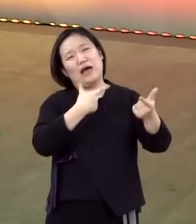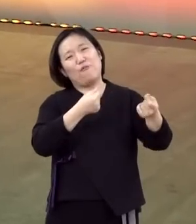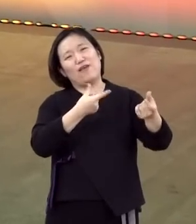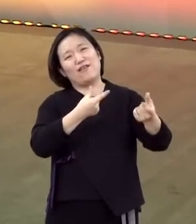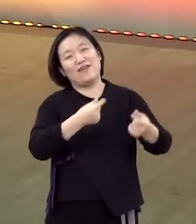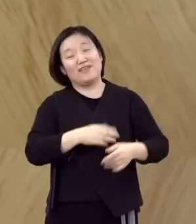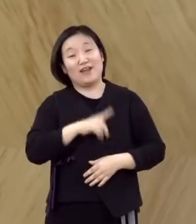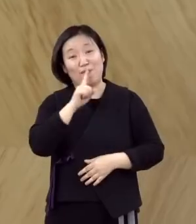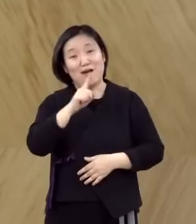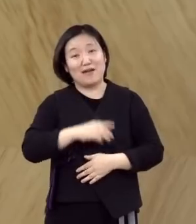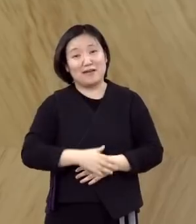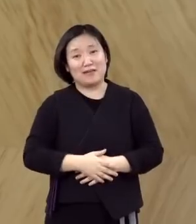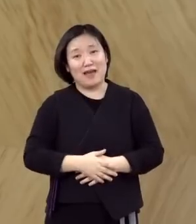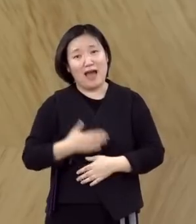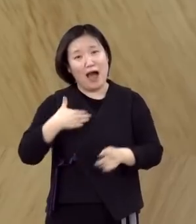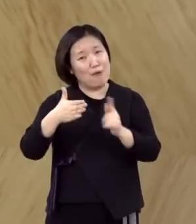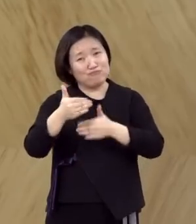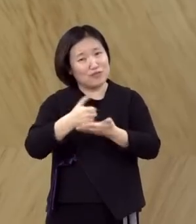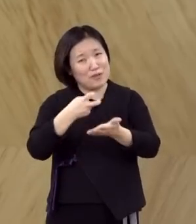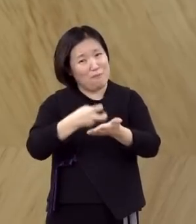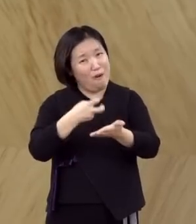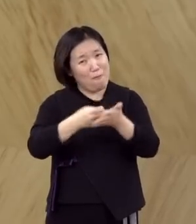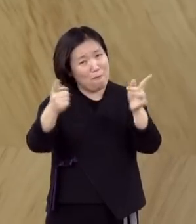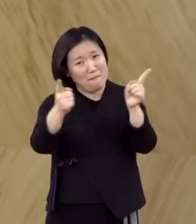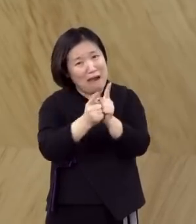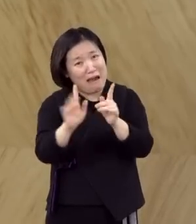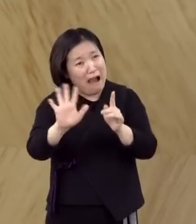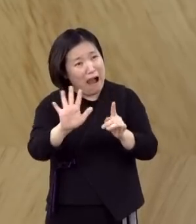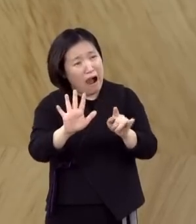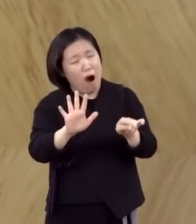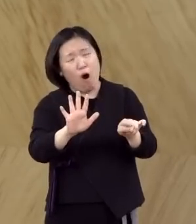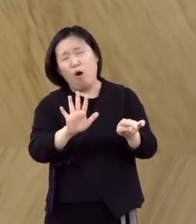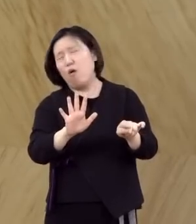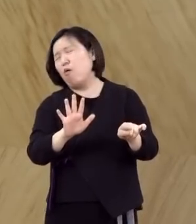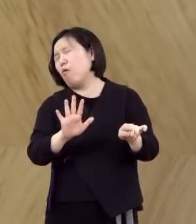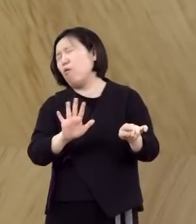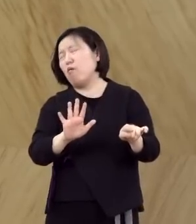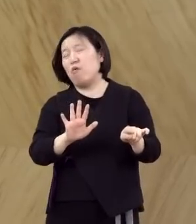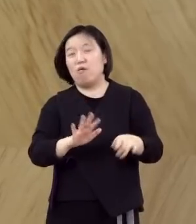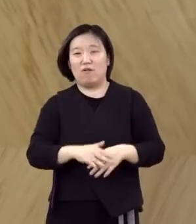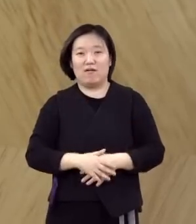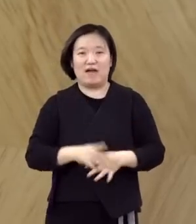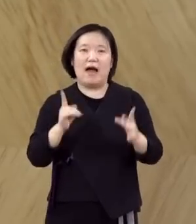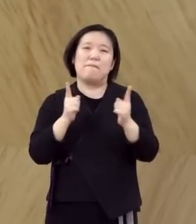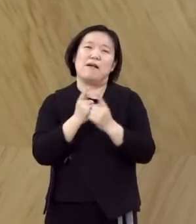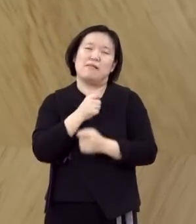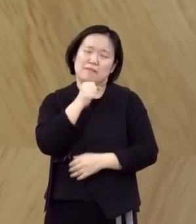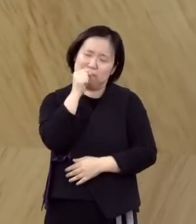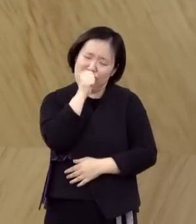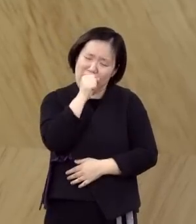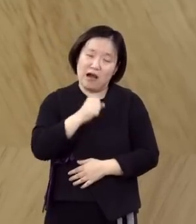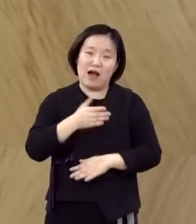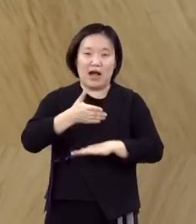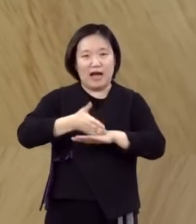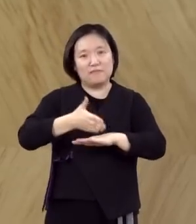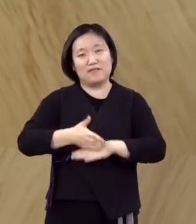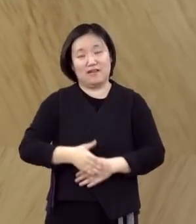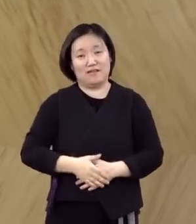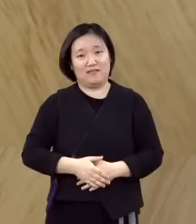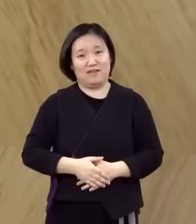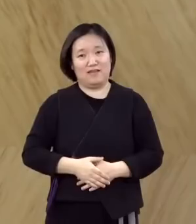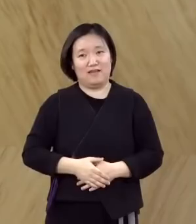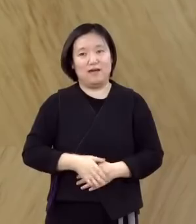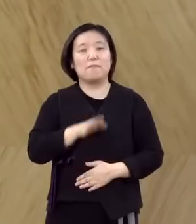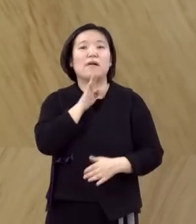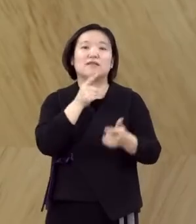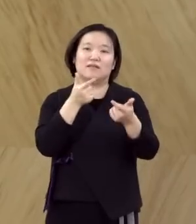같은생각이에요."" 만약부처님의가르침을접하지못했더라면우리는어떻게했을까요 ?"라고말했다.그들이물었다. 맞습니다